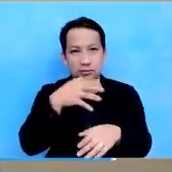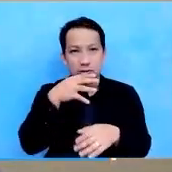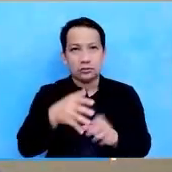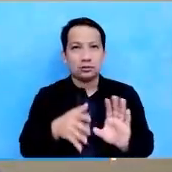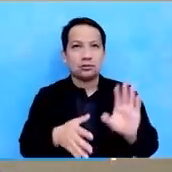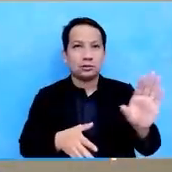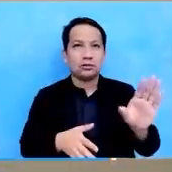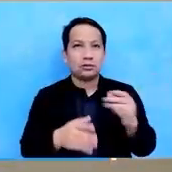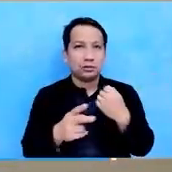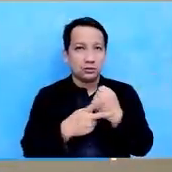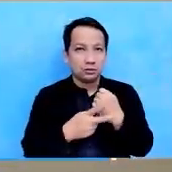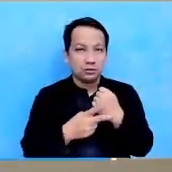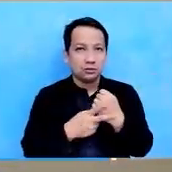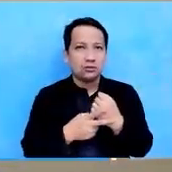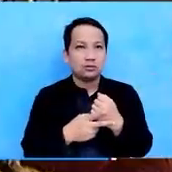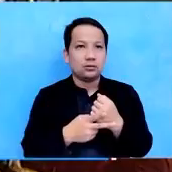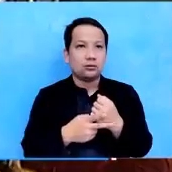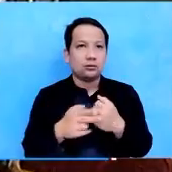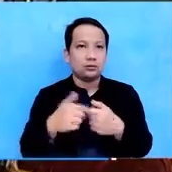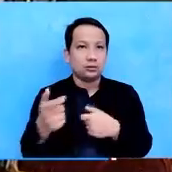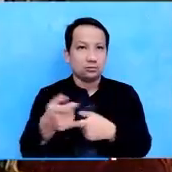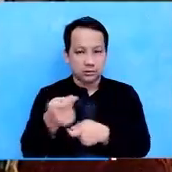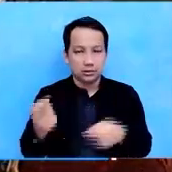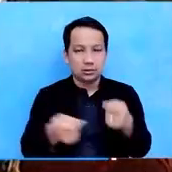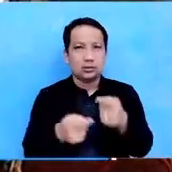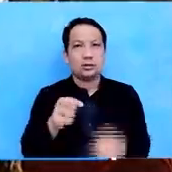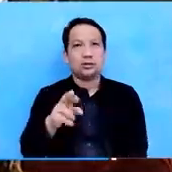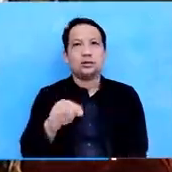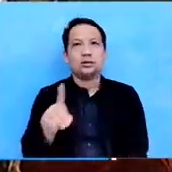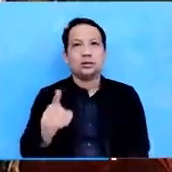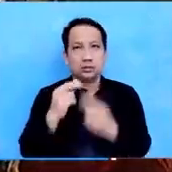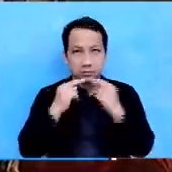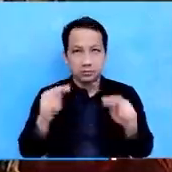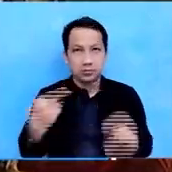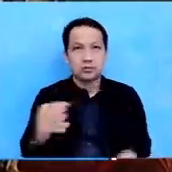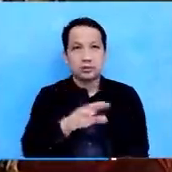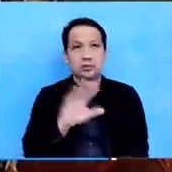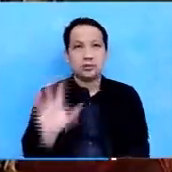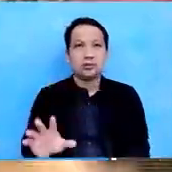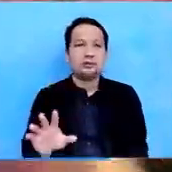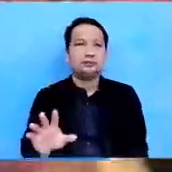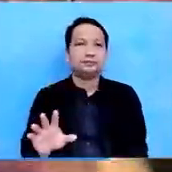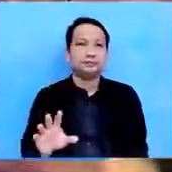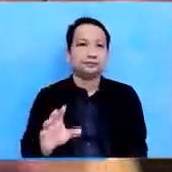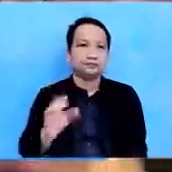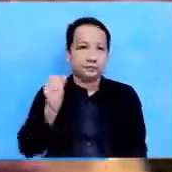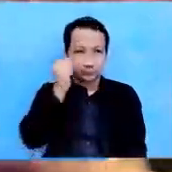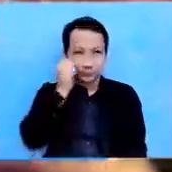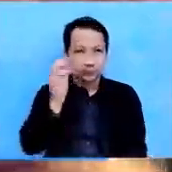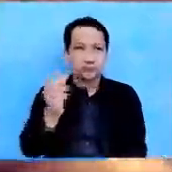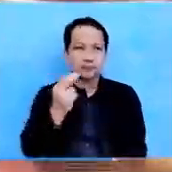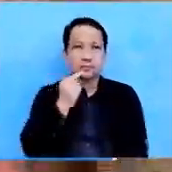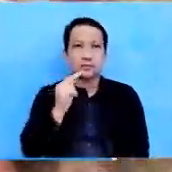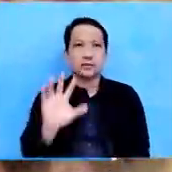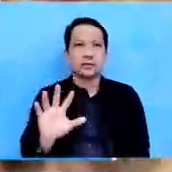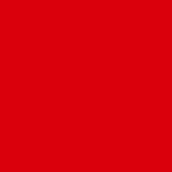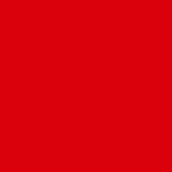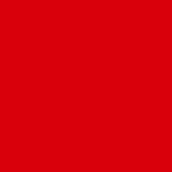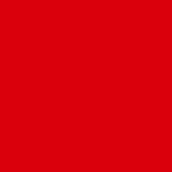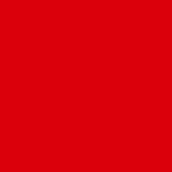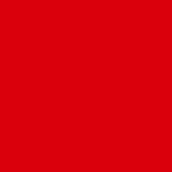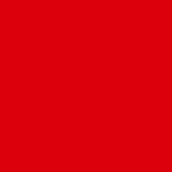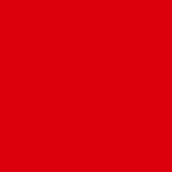cold storage owners and traders. Nagbabalita mula sa frontline, Shaila Francisco, News